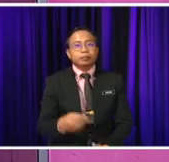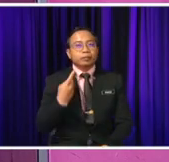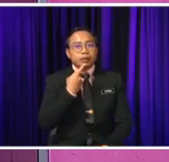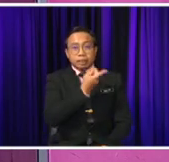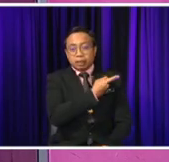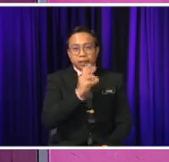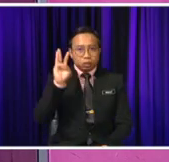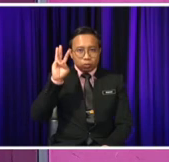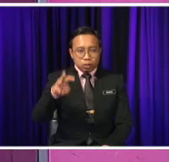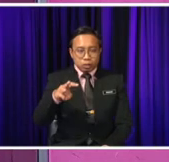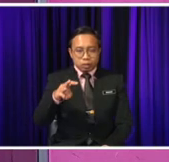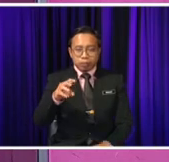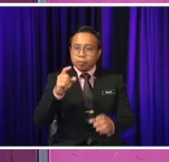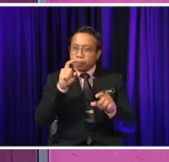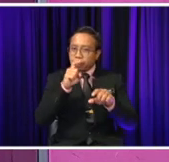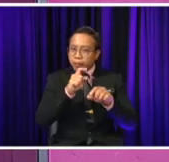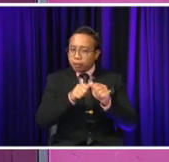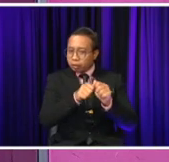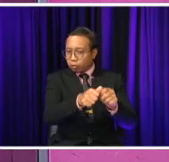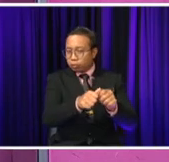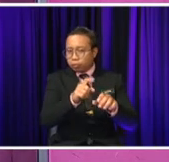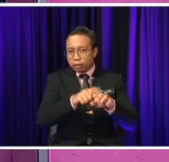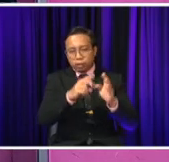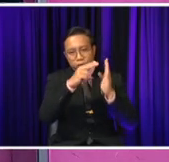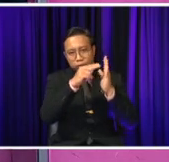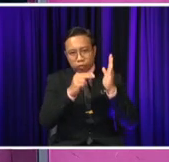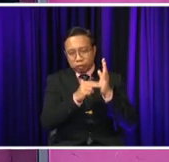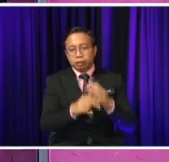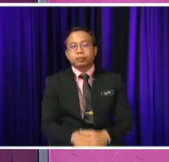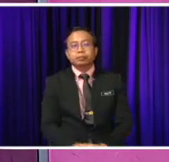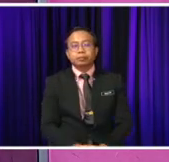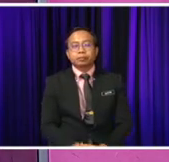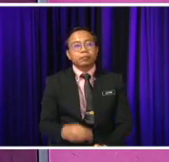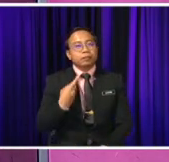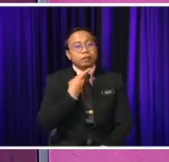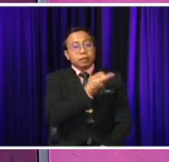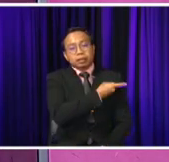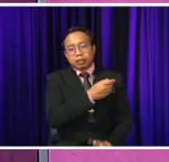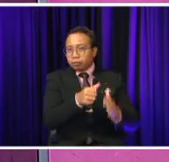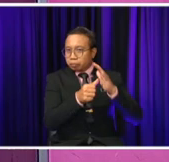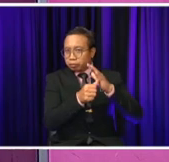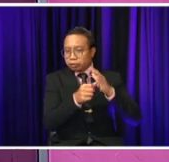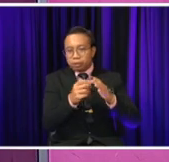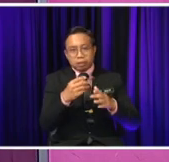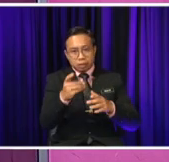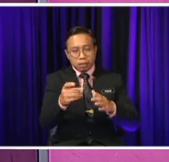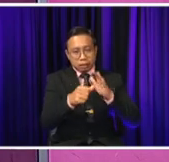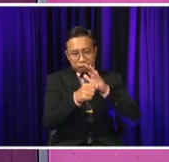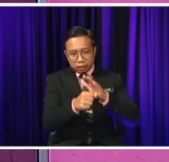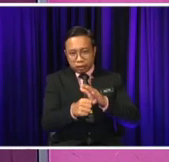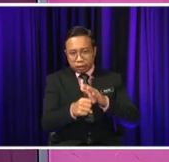wajib patuh kepada undang-undang jadi dia menekankan kepada ahli dalam dalam persatuan